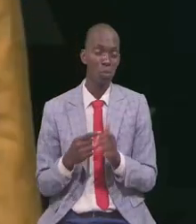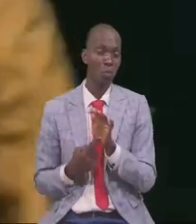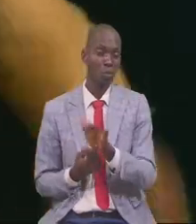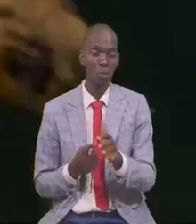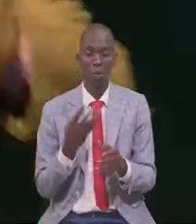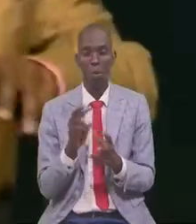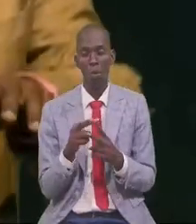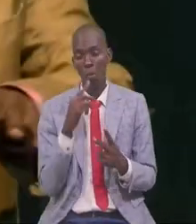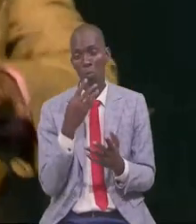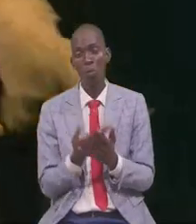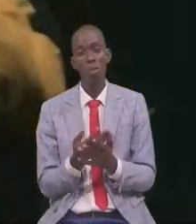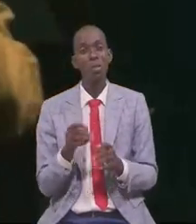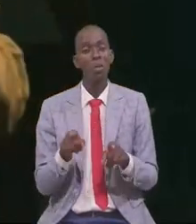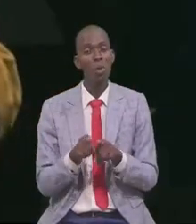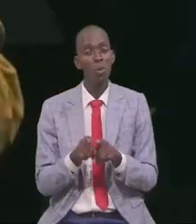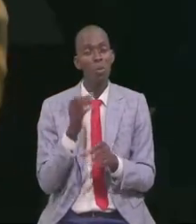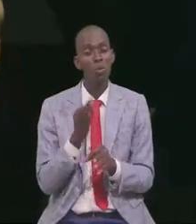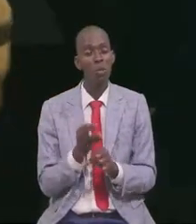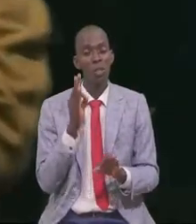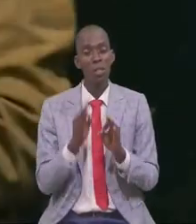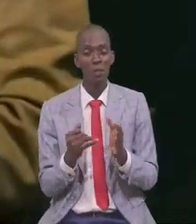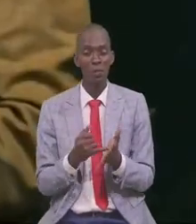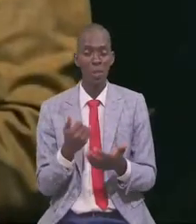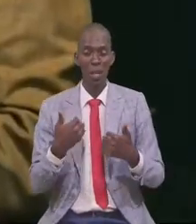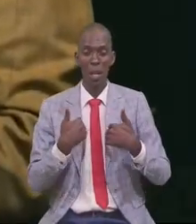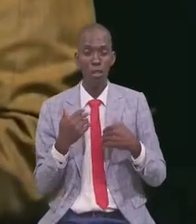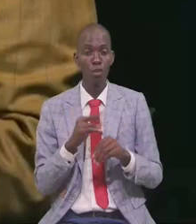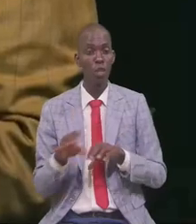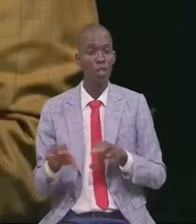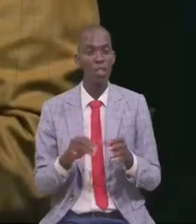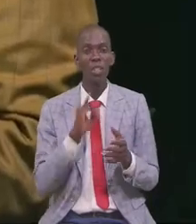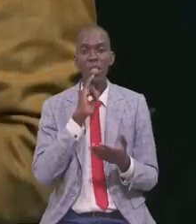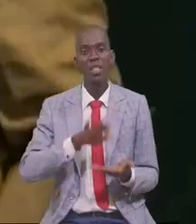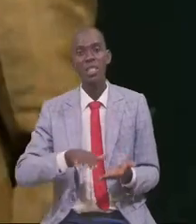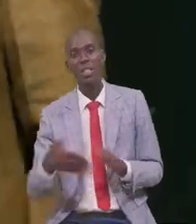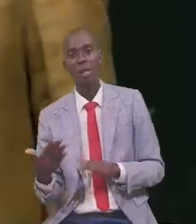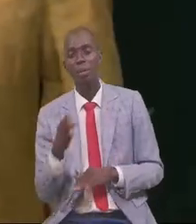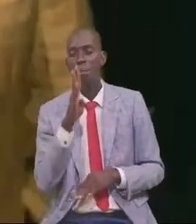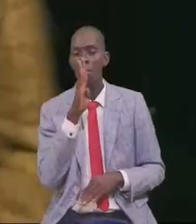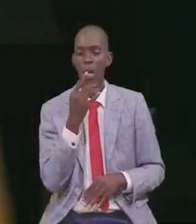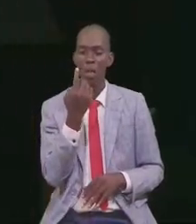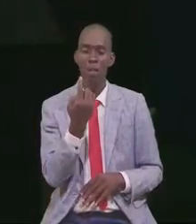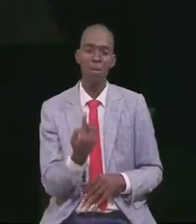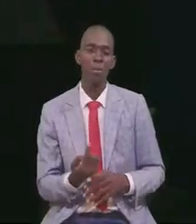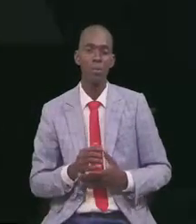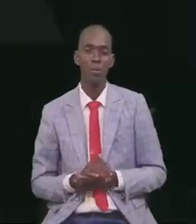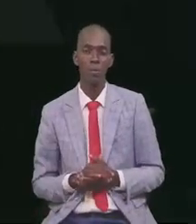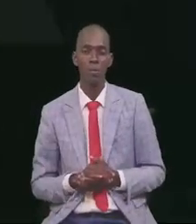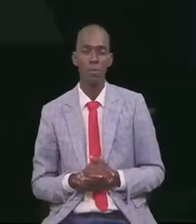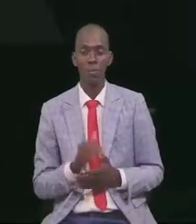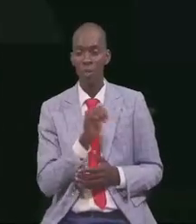actions, elle est morte en elle-même. Elle est morte. Un type